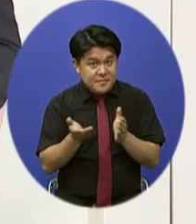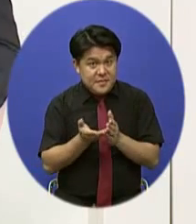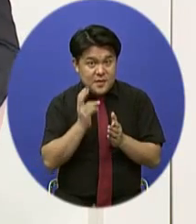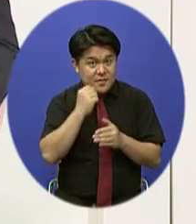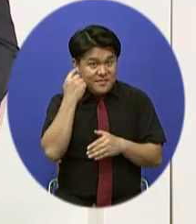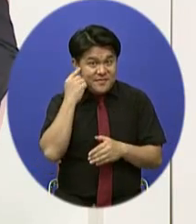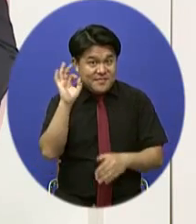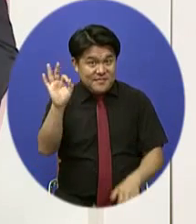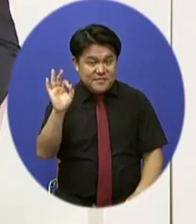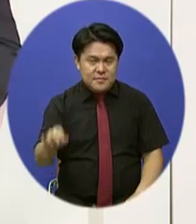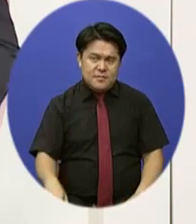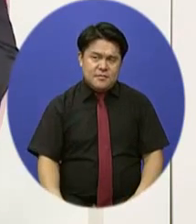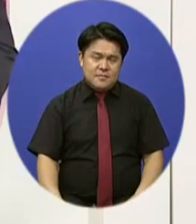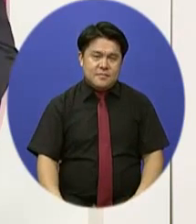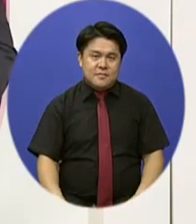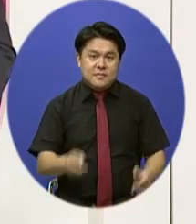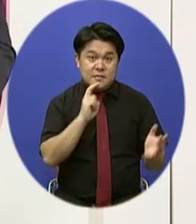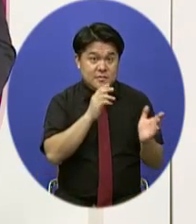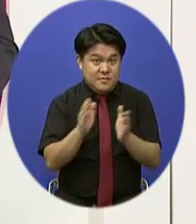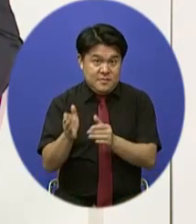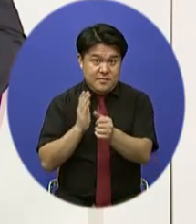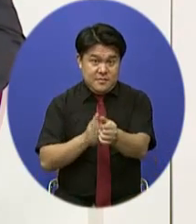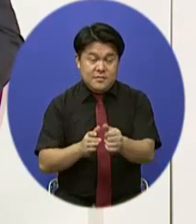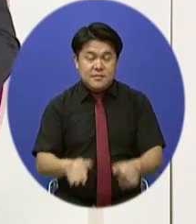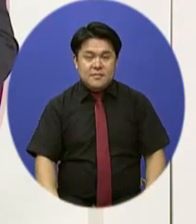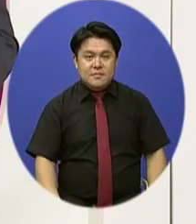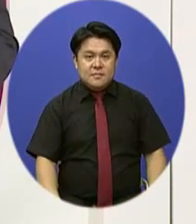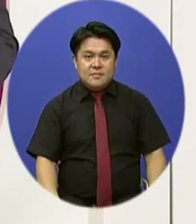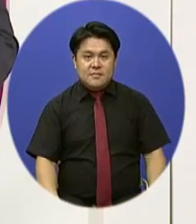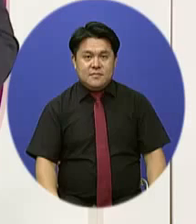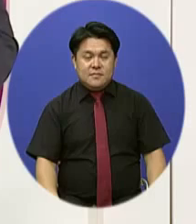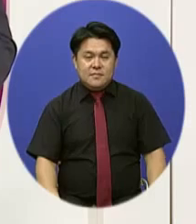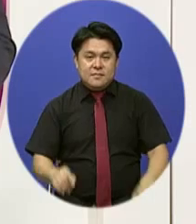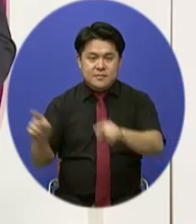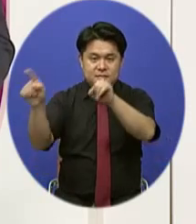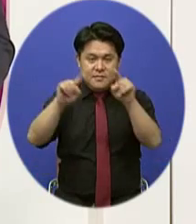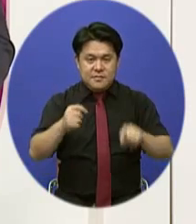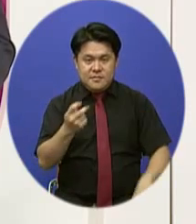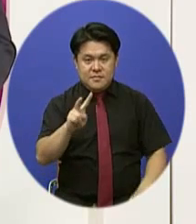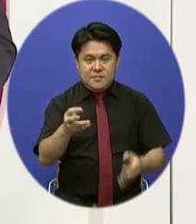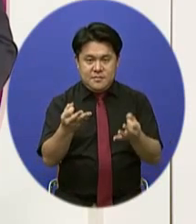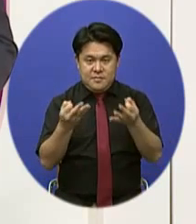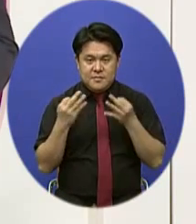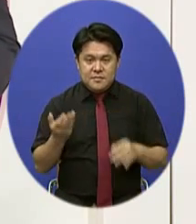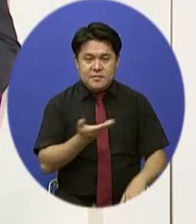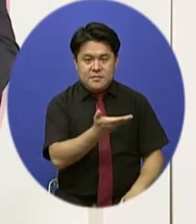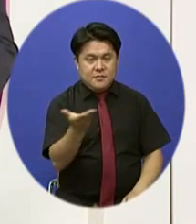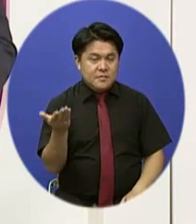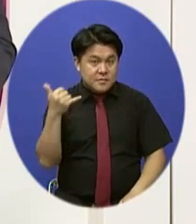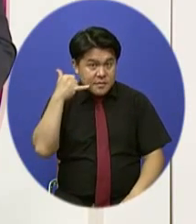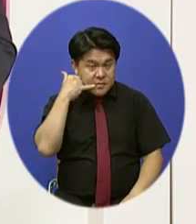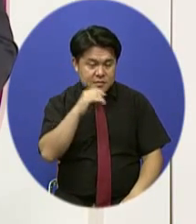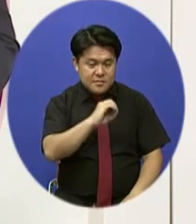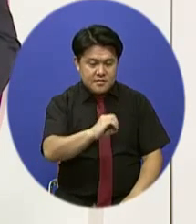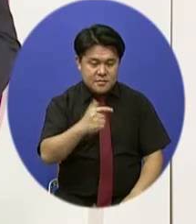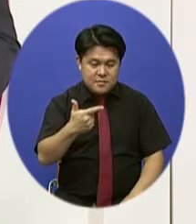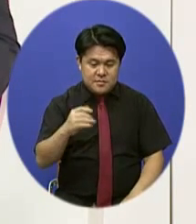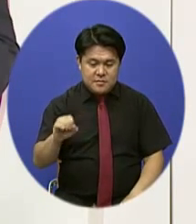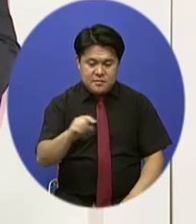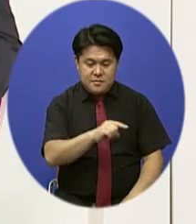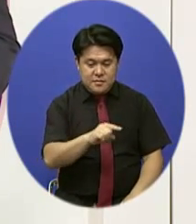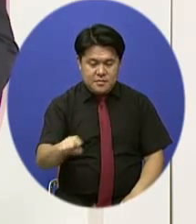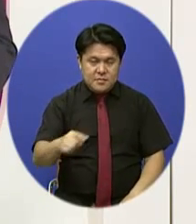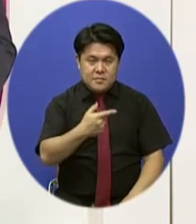들어보자고요. 네. 네. 네 노래 준비해 주세요. 네. 예. 전국에 계신 시청자 여러분 ARS